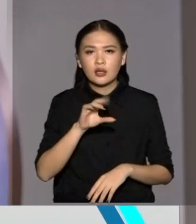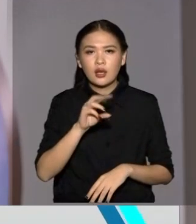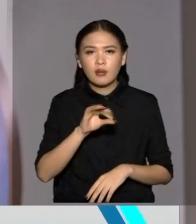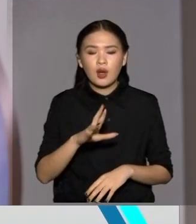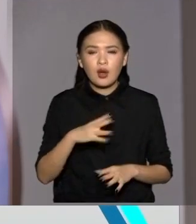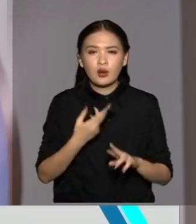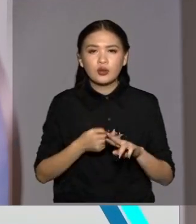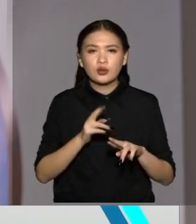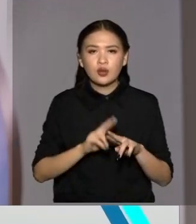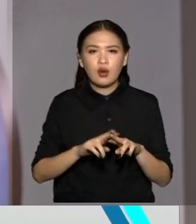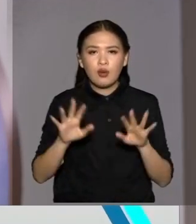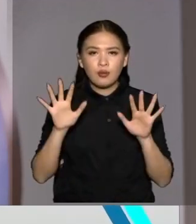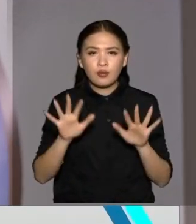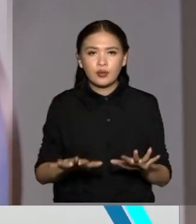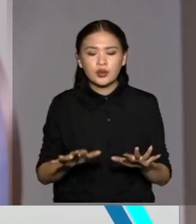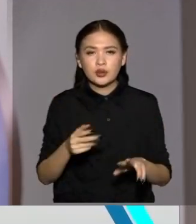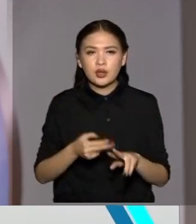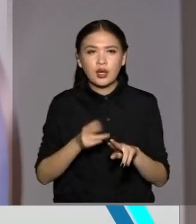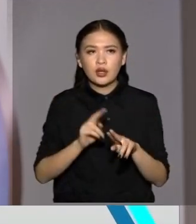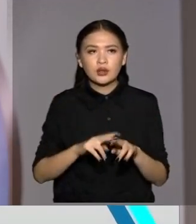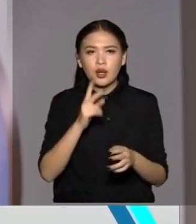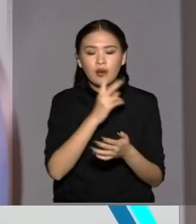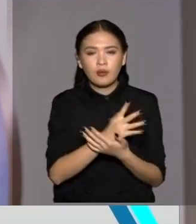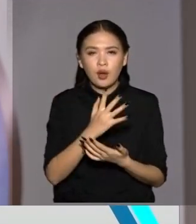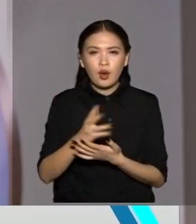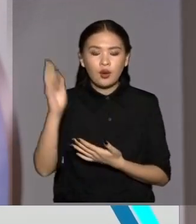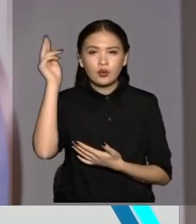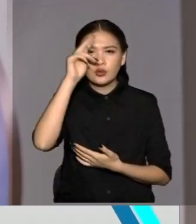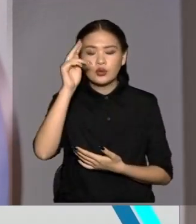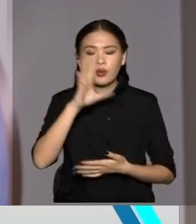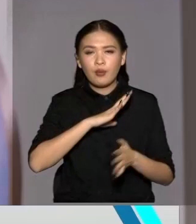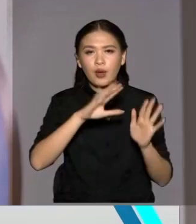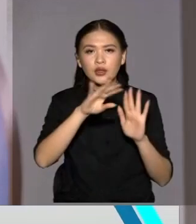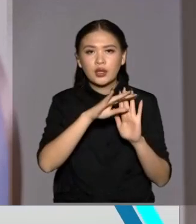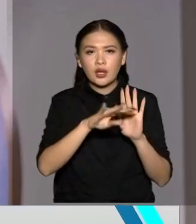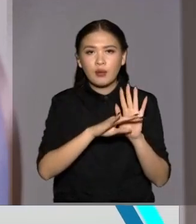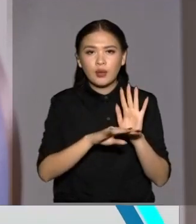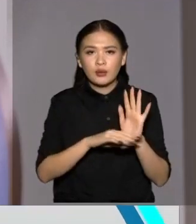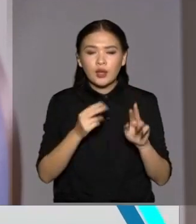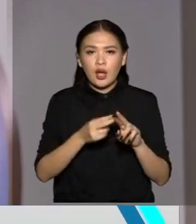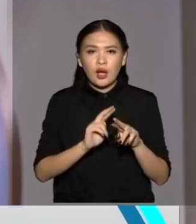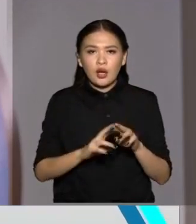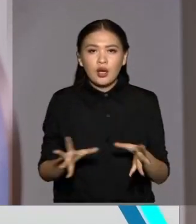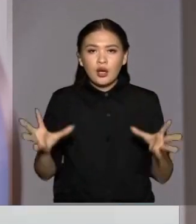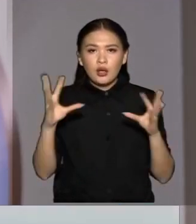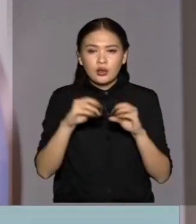академияның оқу балалары мен осы мәдени саладағы оқу бағдарламалары мен сол